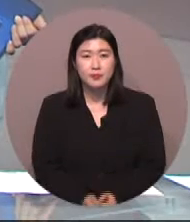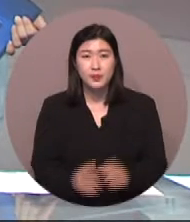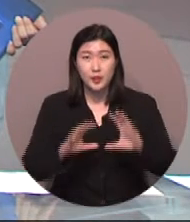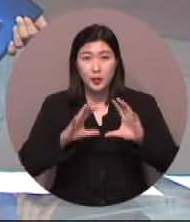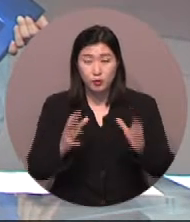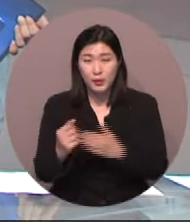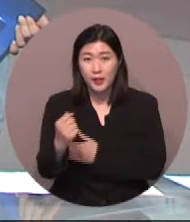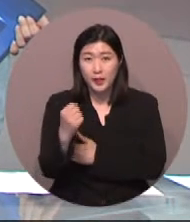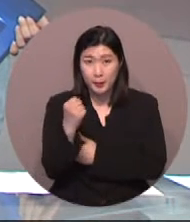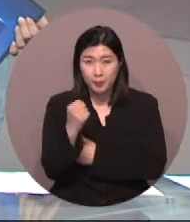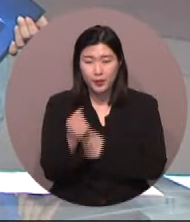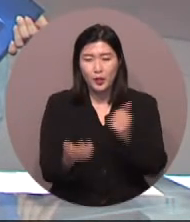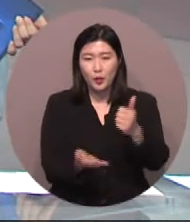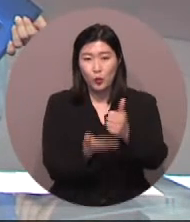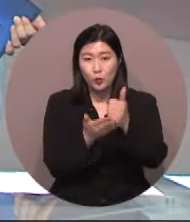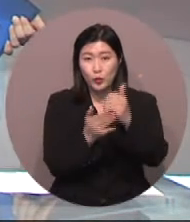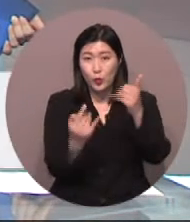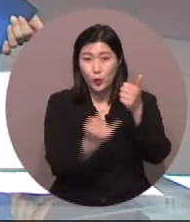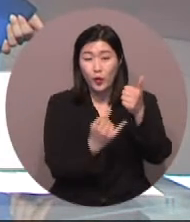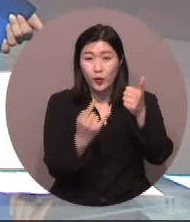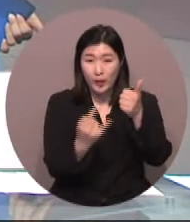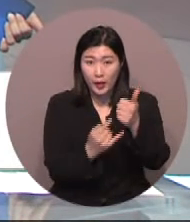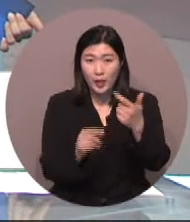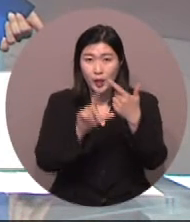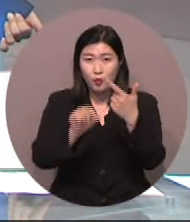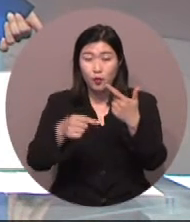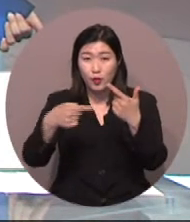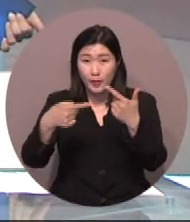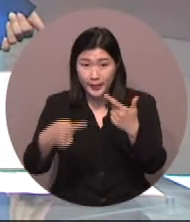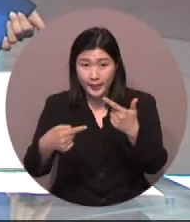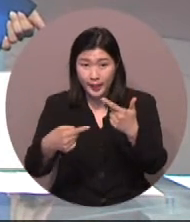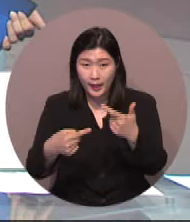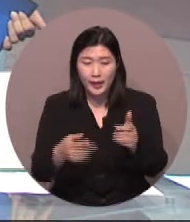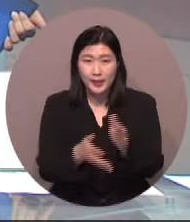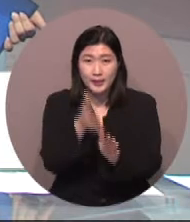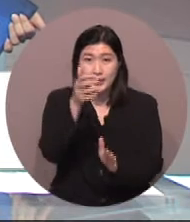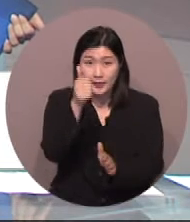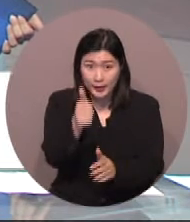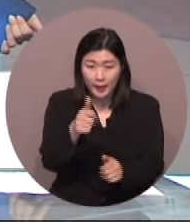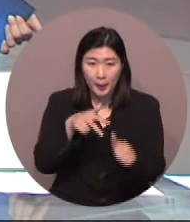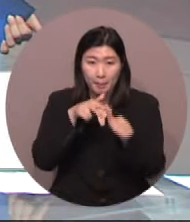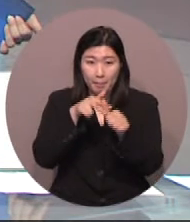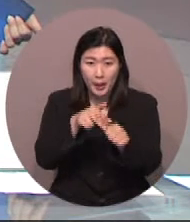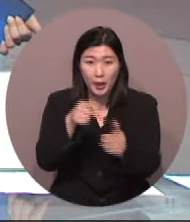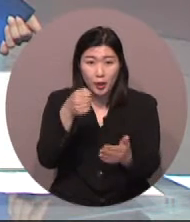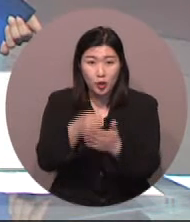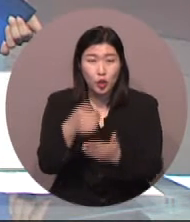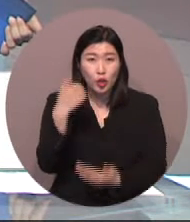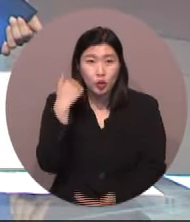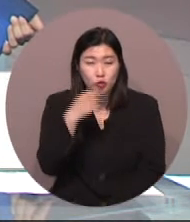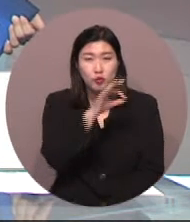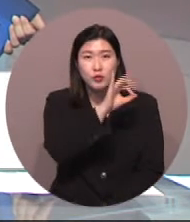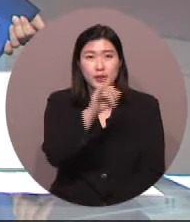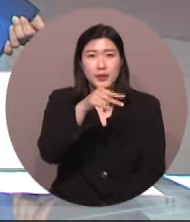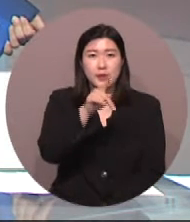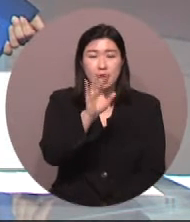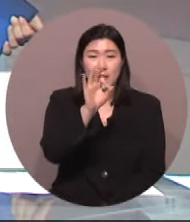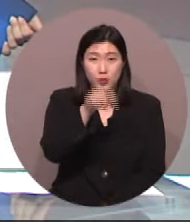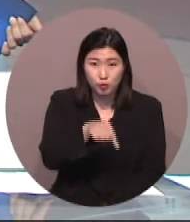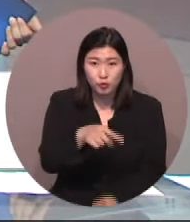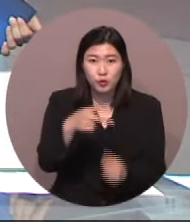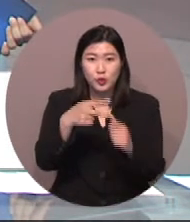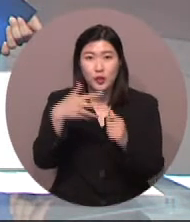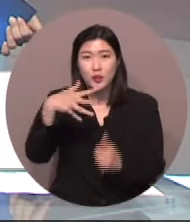국민의힘 공천관리위원회가 6일 지방선거 충청권 단체장 후보로 대전시장 이장우,